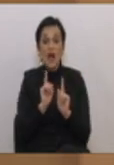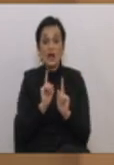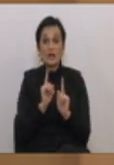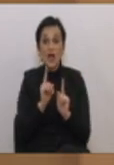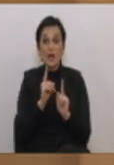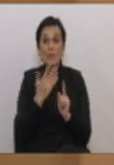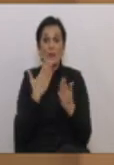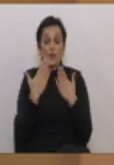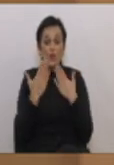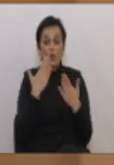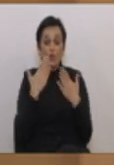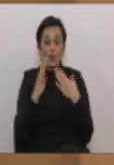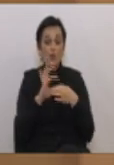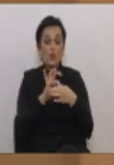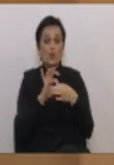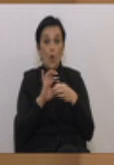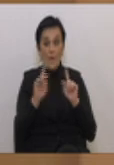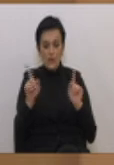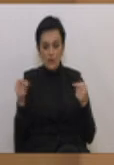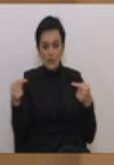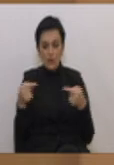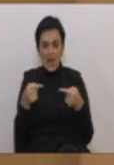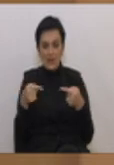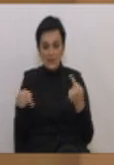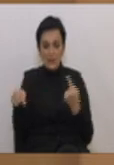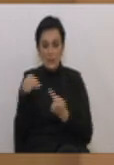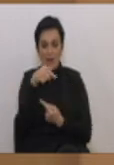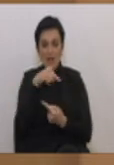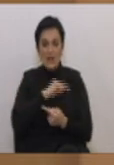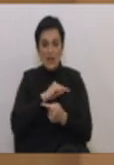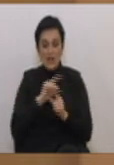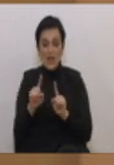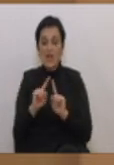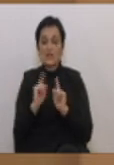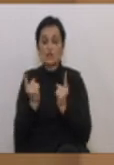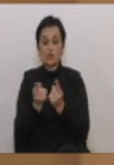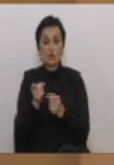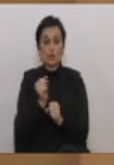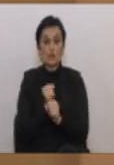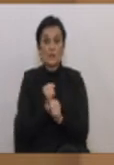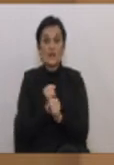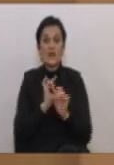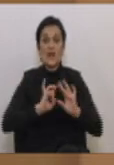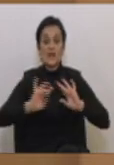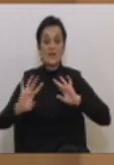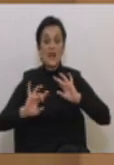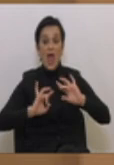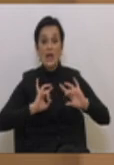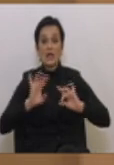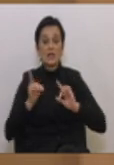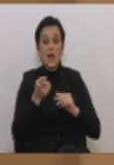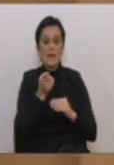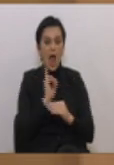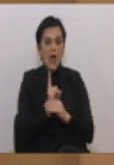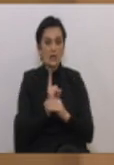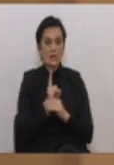ეს კომუნიკაციების შესაბამისმა რგოლმა ინსტიტუტმა გააკეთა რეკლამისათვის, რომელიც